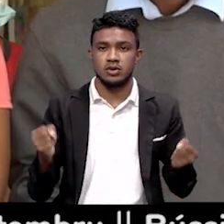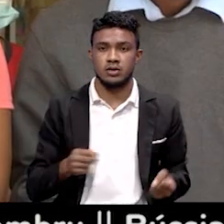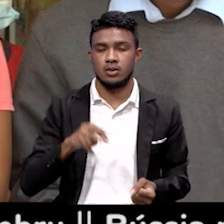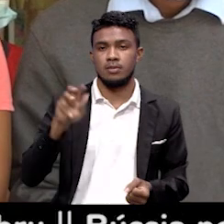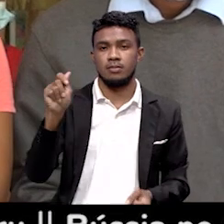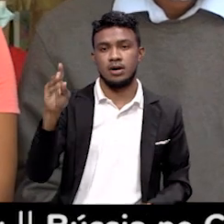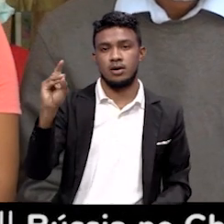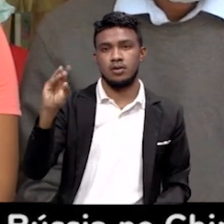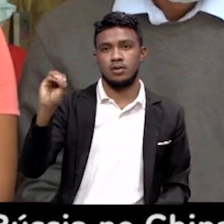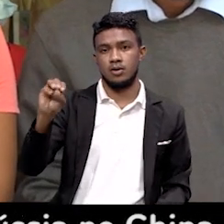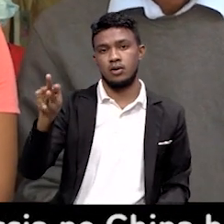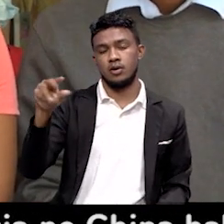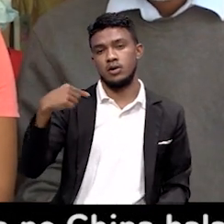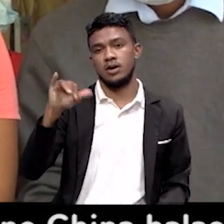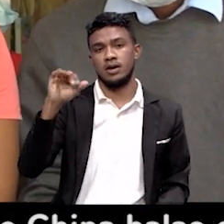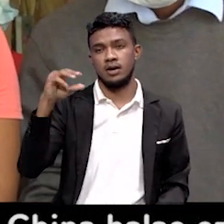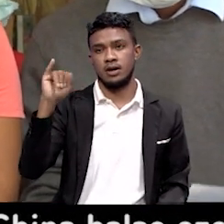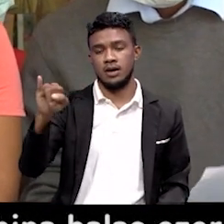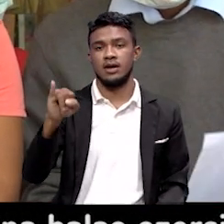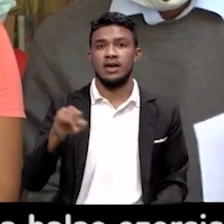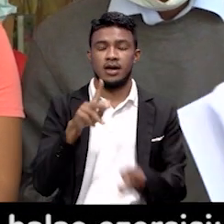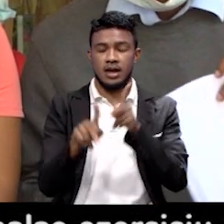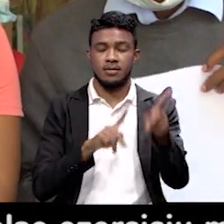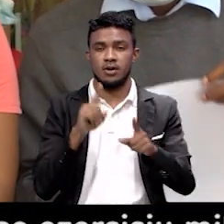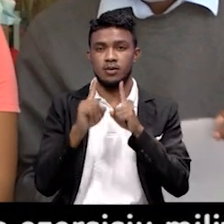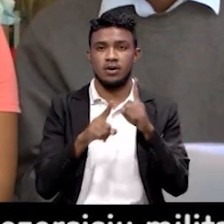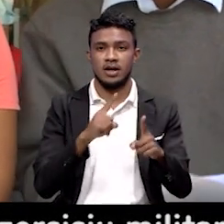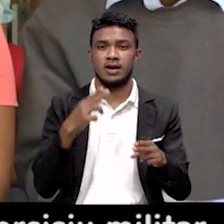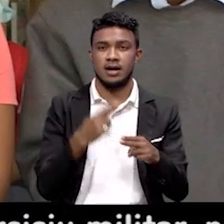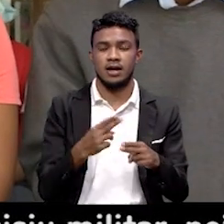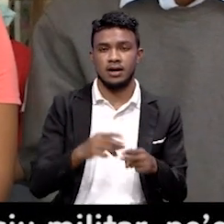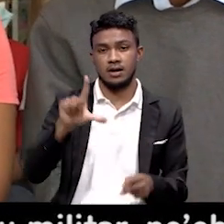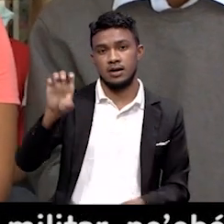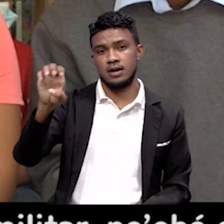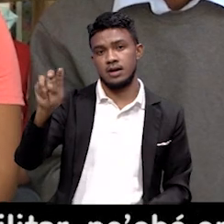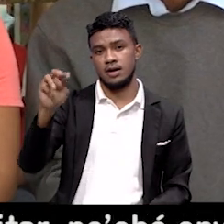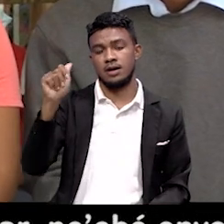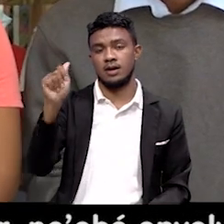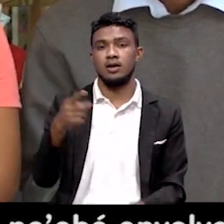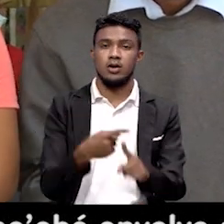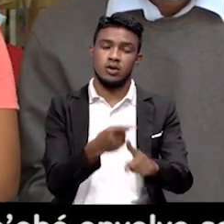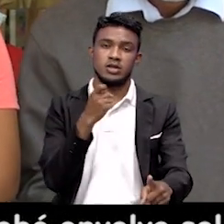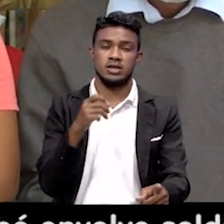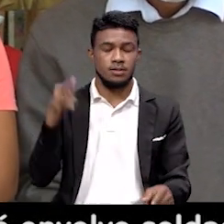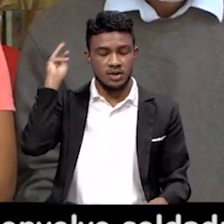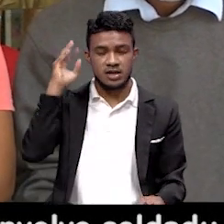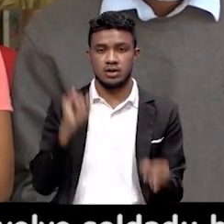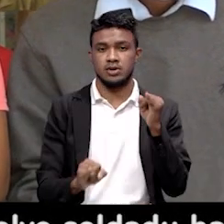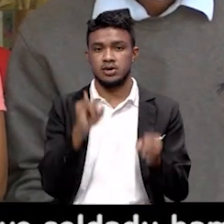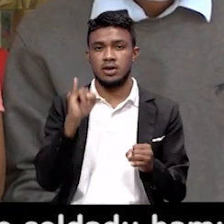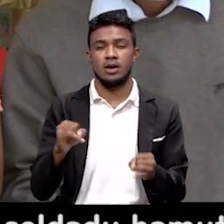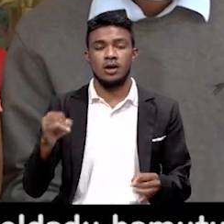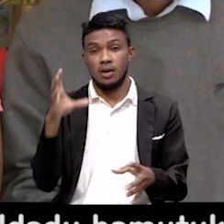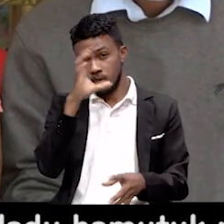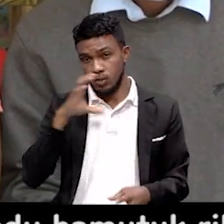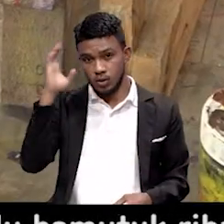ne. Portavoz Artemori Lena Caminha husu ba governo li huisi Ministério de Justiça atu buka solusaun diak atu la